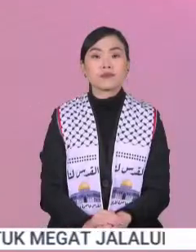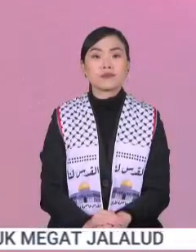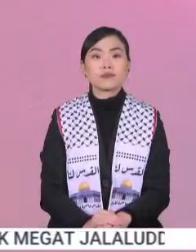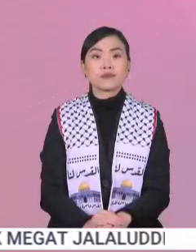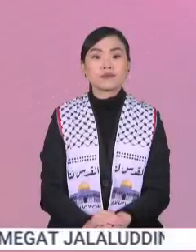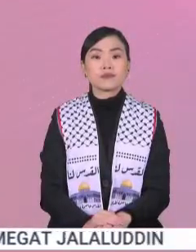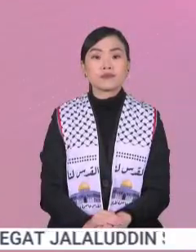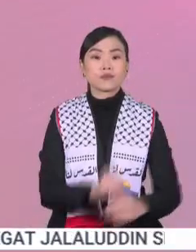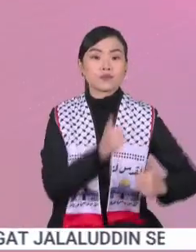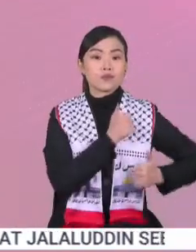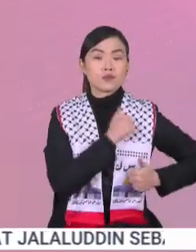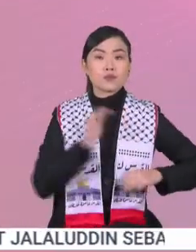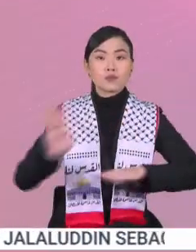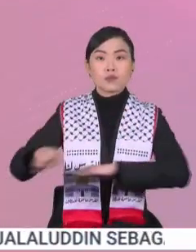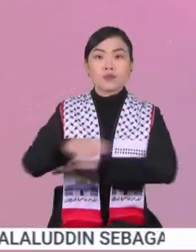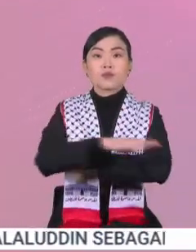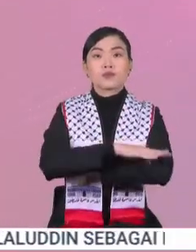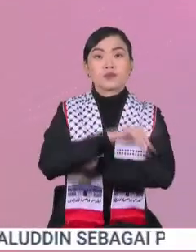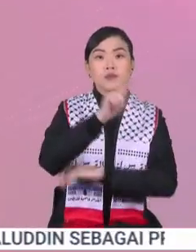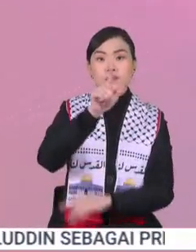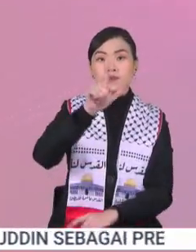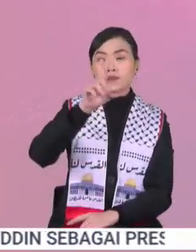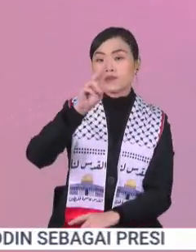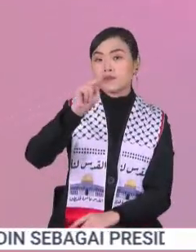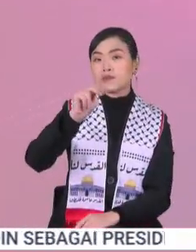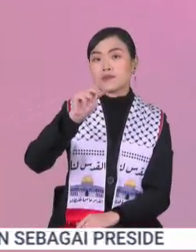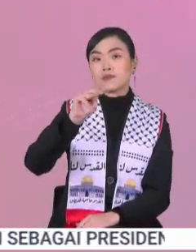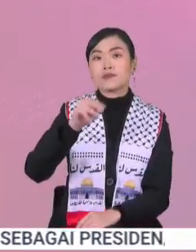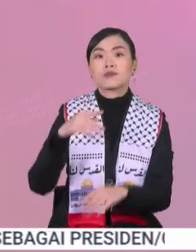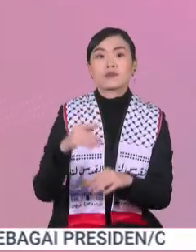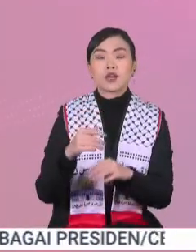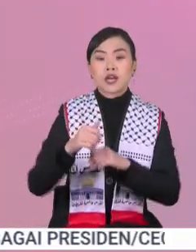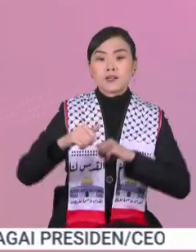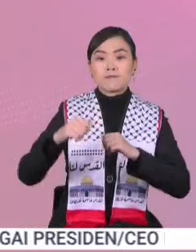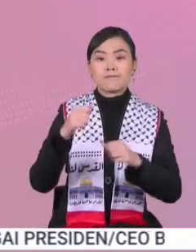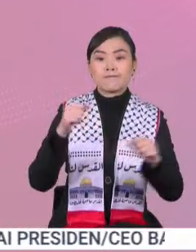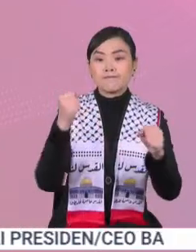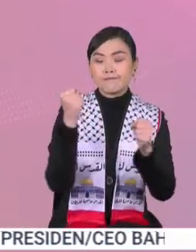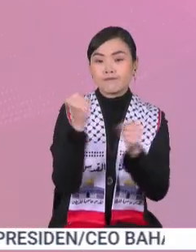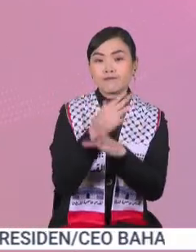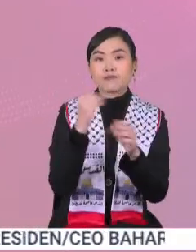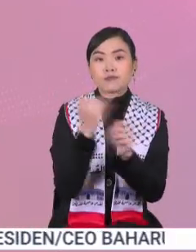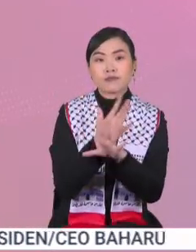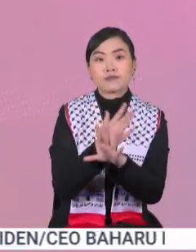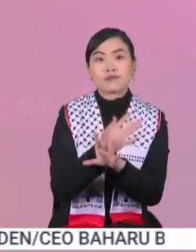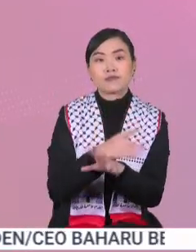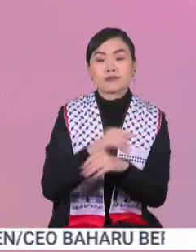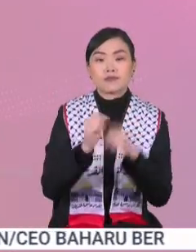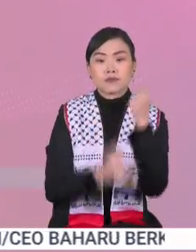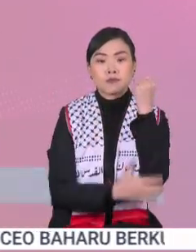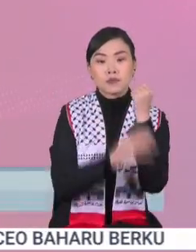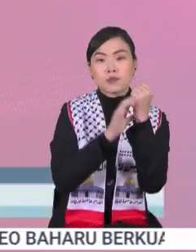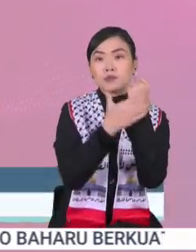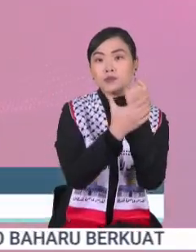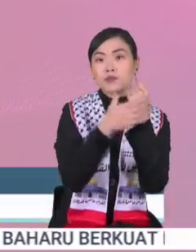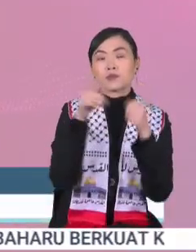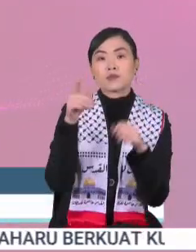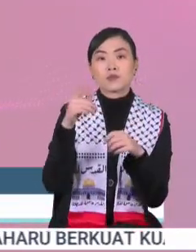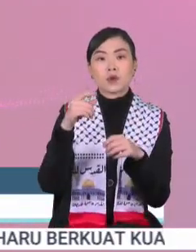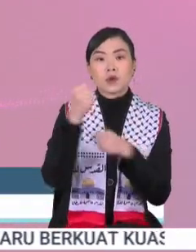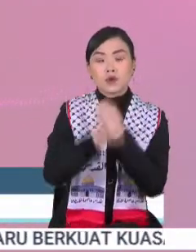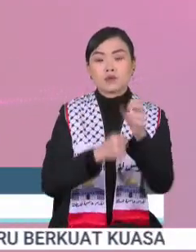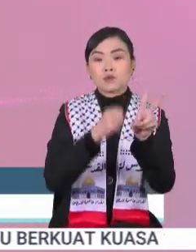ini tentera laut diraja Malaysia tldm mengadakan exercise timing Sari Siri 22 tahun 2023 bagi